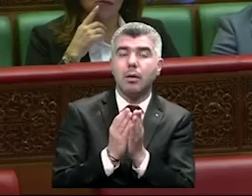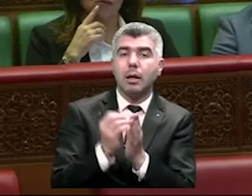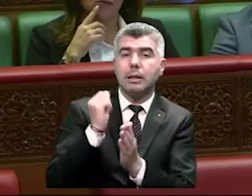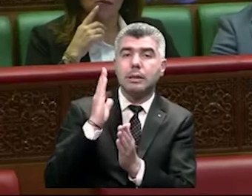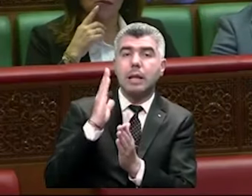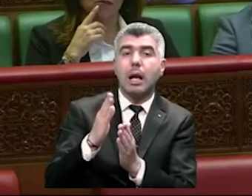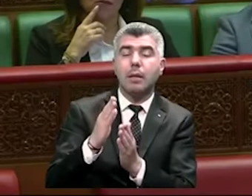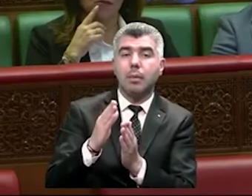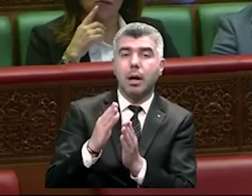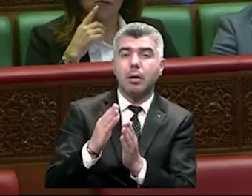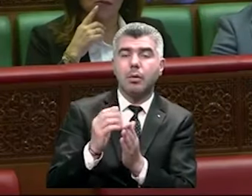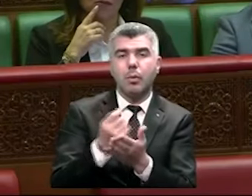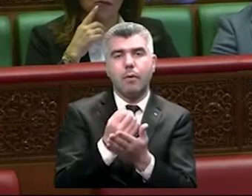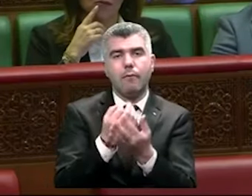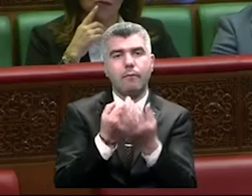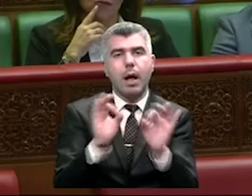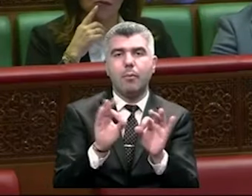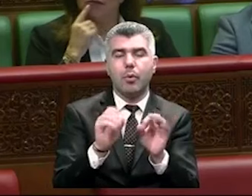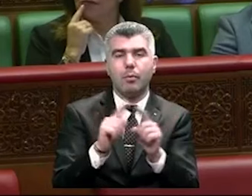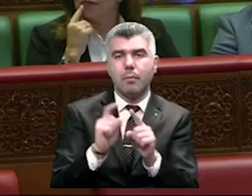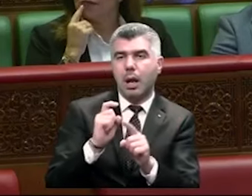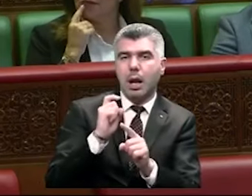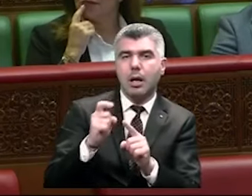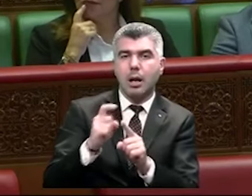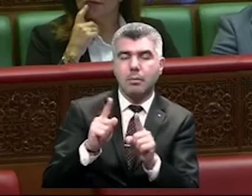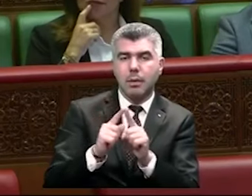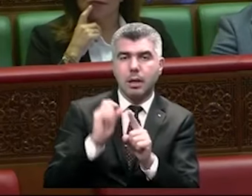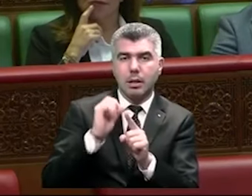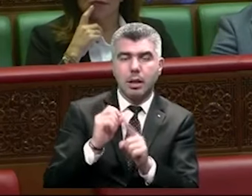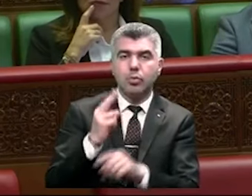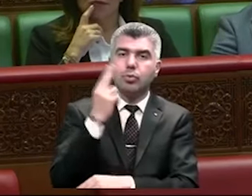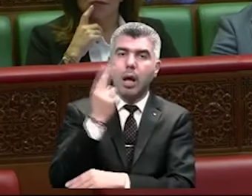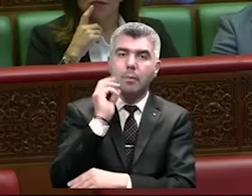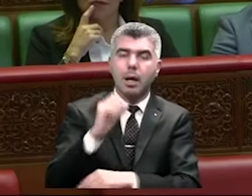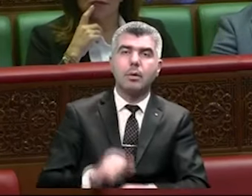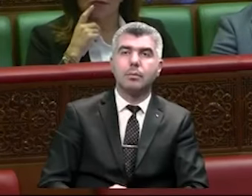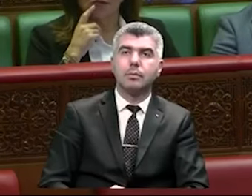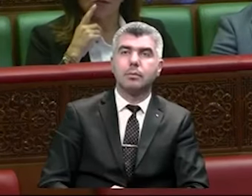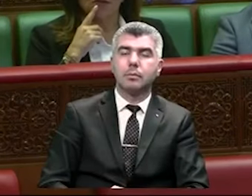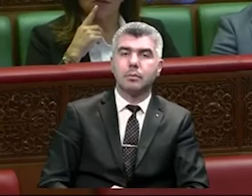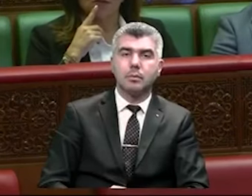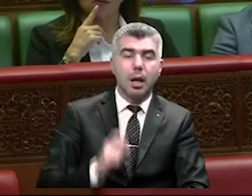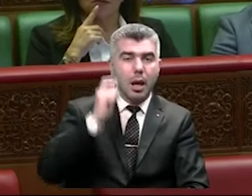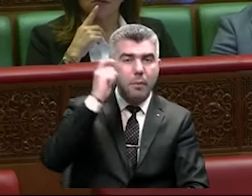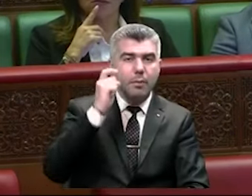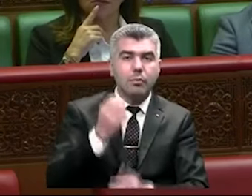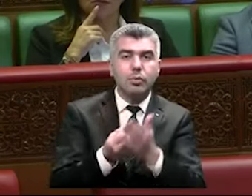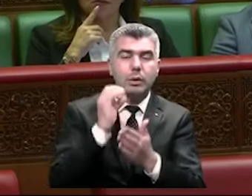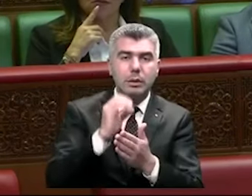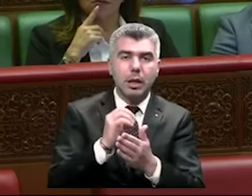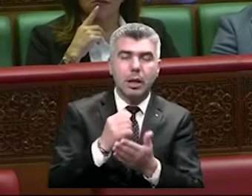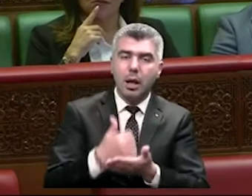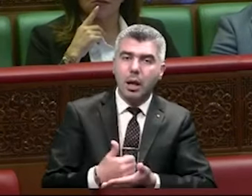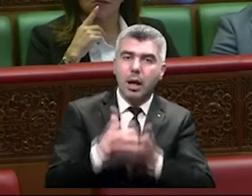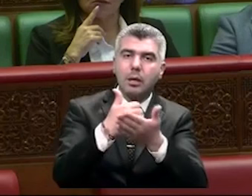المضافه عن عند اداء السومه الكرائم الجامعيه الخاصه التفكير في وضع نظام المساعده